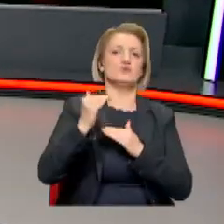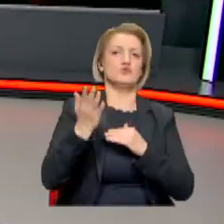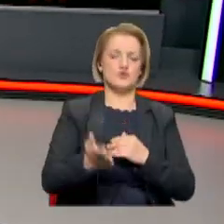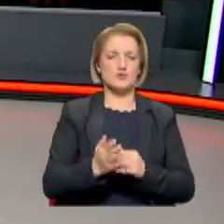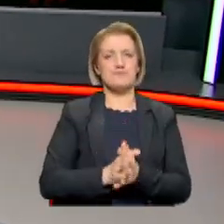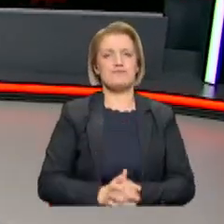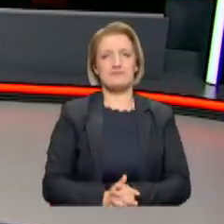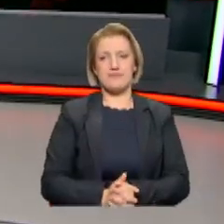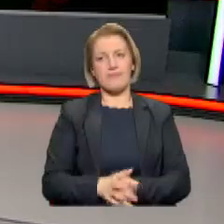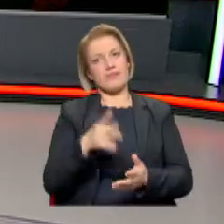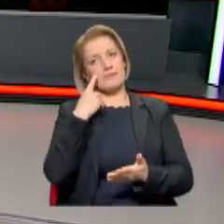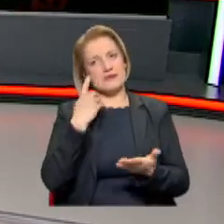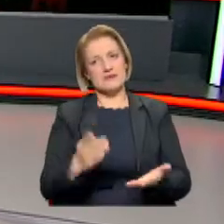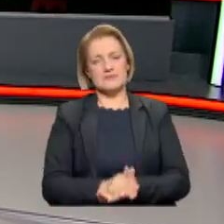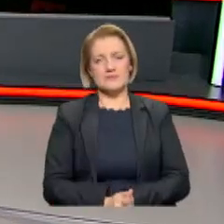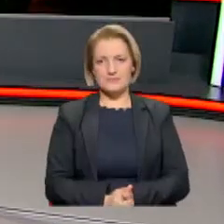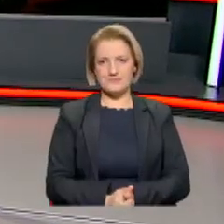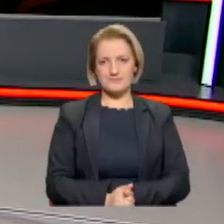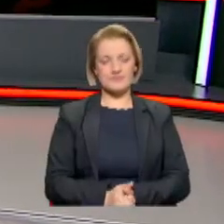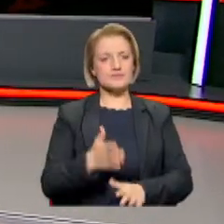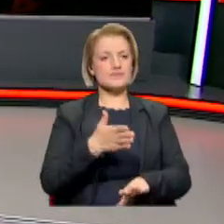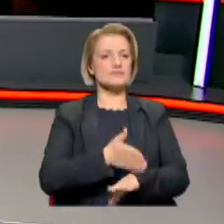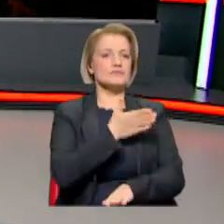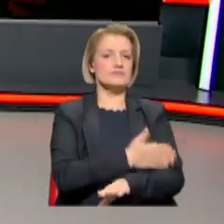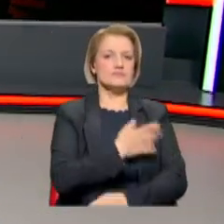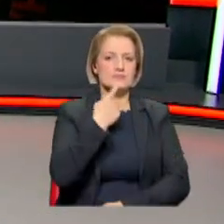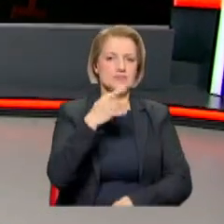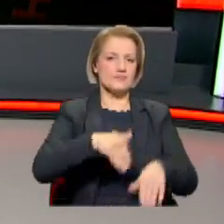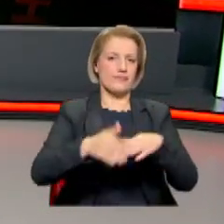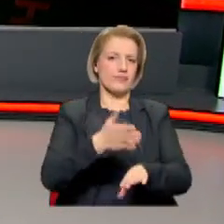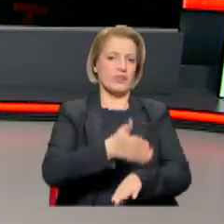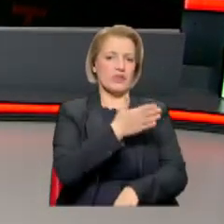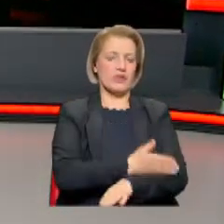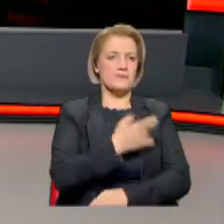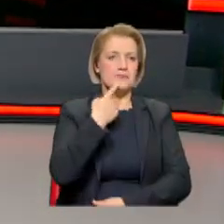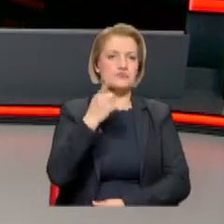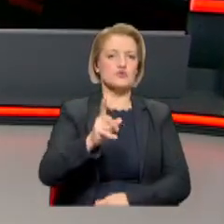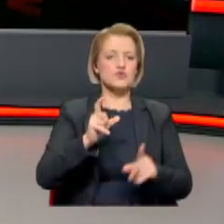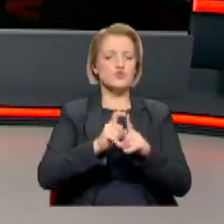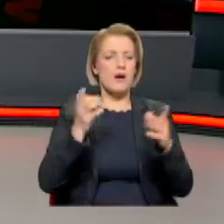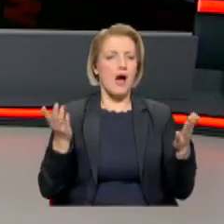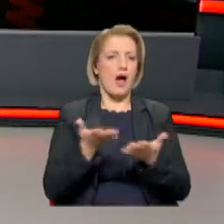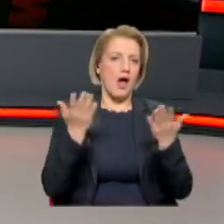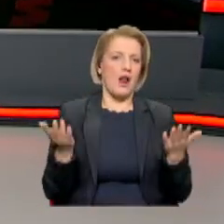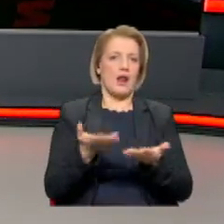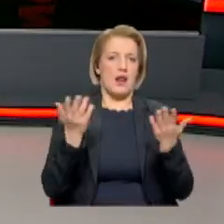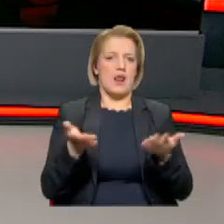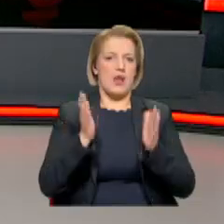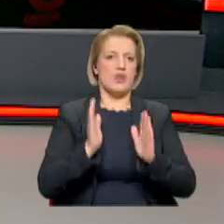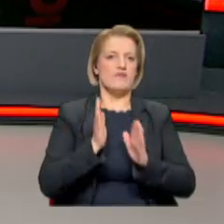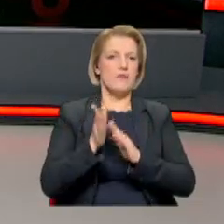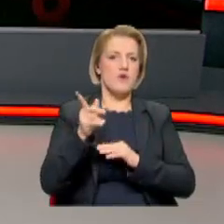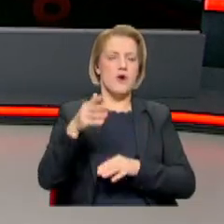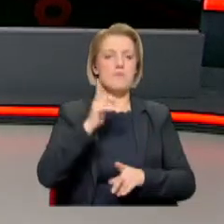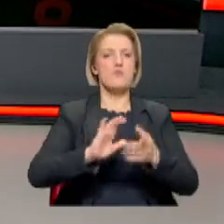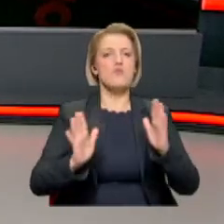şimdi bakın daha önce de söyledim bunu seçimlerden önce de bu durum hala devam ediyor muhalefetin